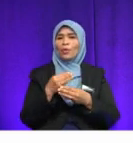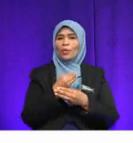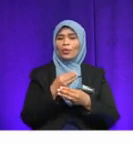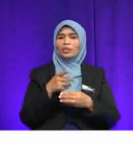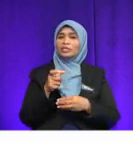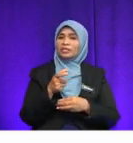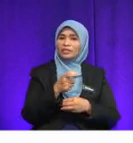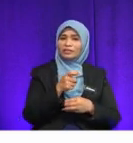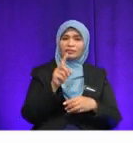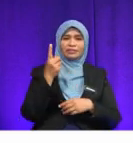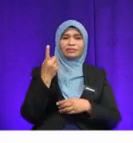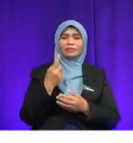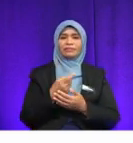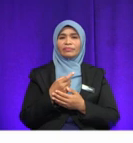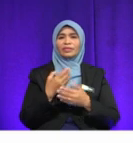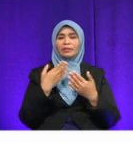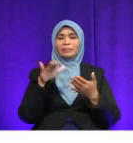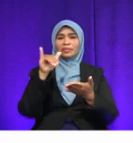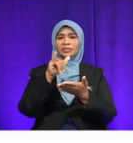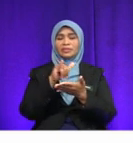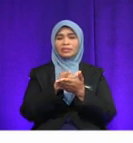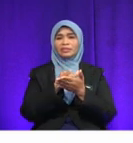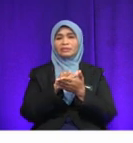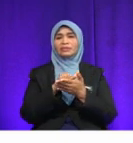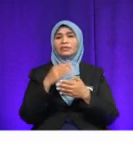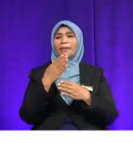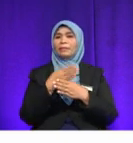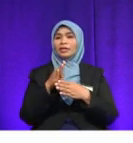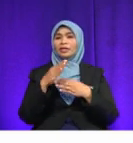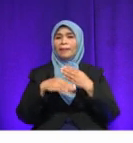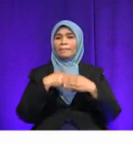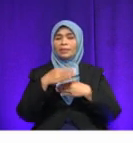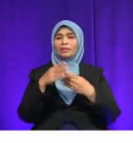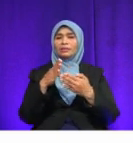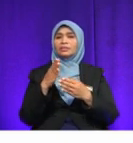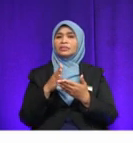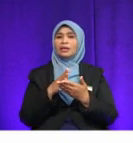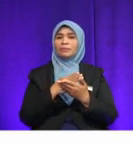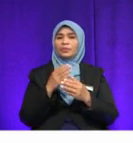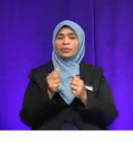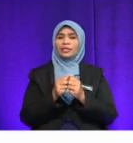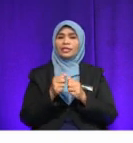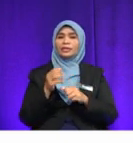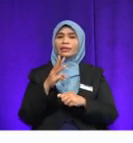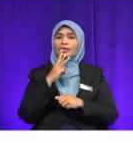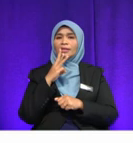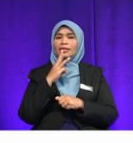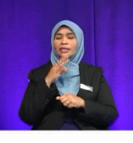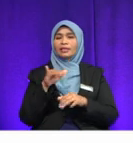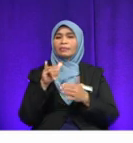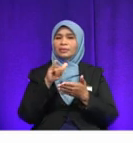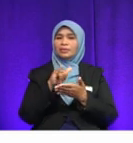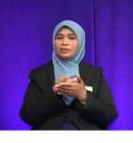bukan ya kemudian bagian yang berbalut hanya sapu dengan air Begitu juga dengan kaki